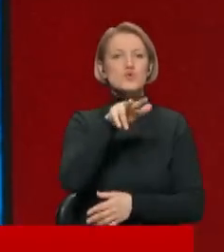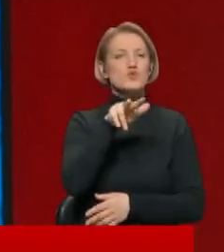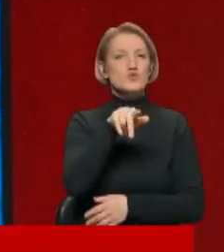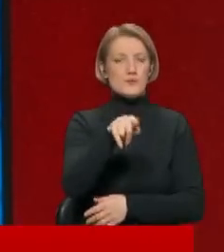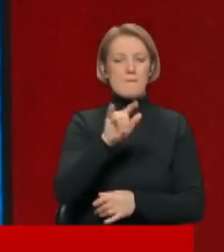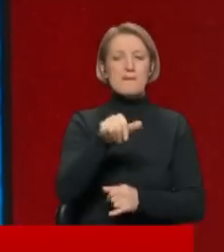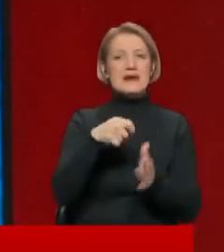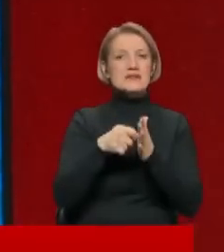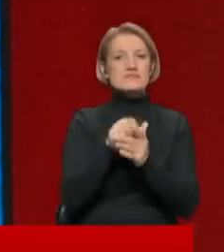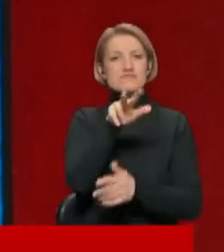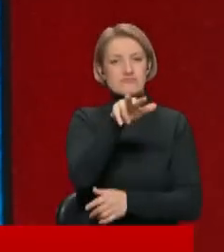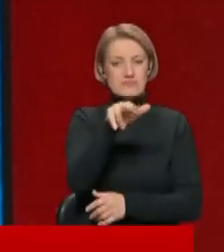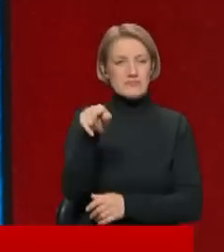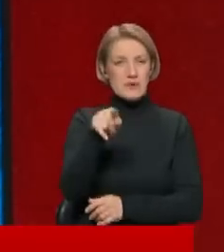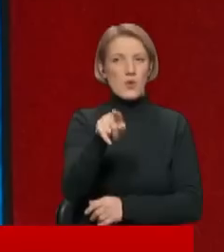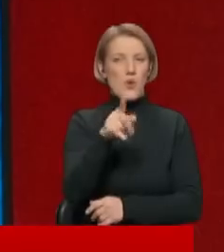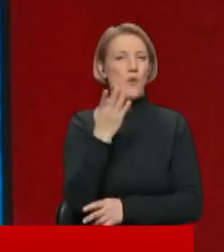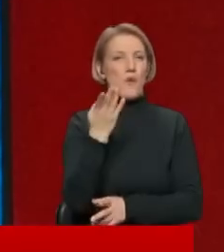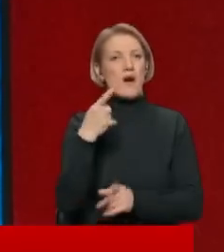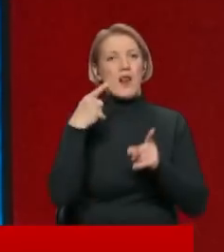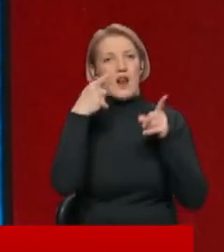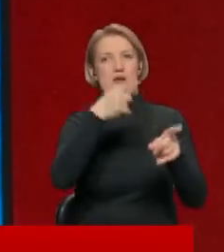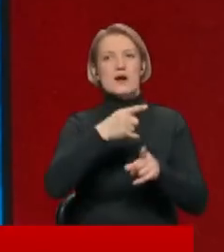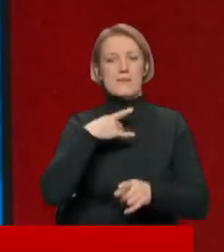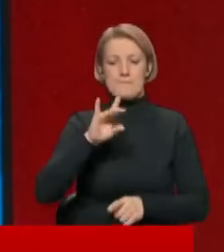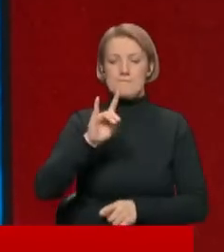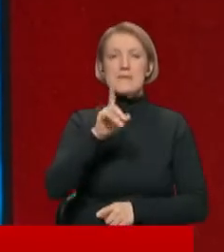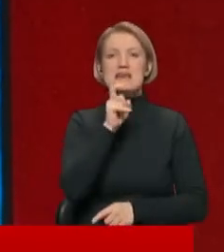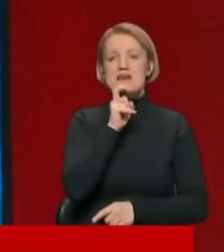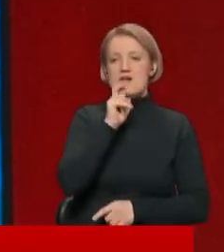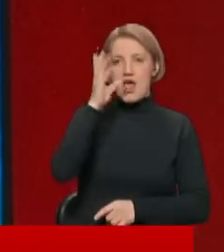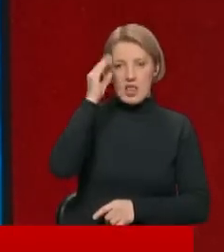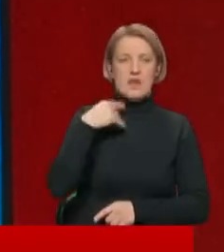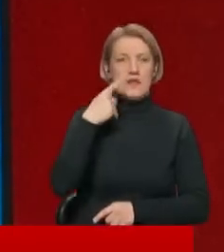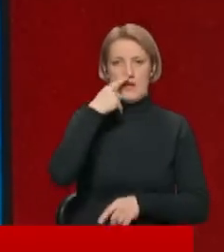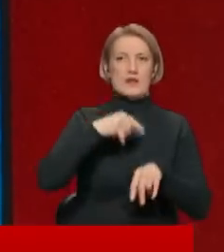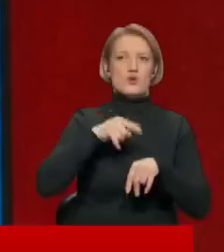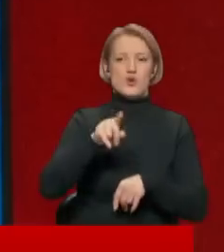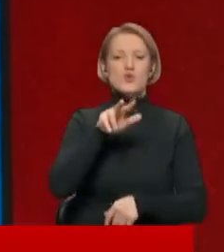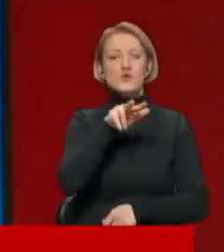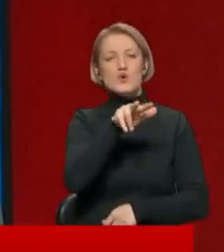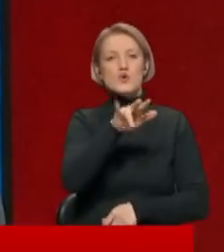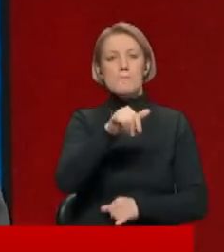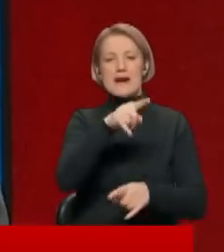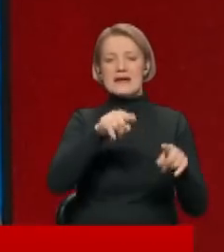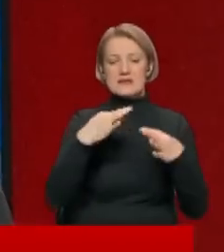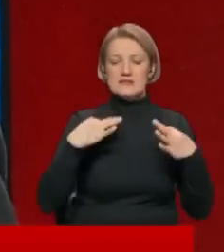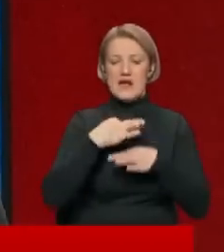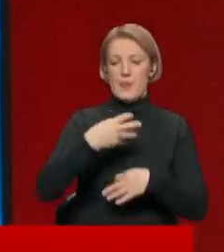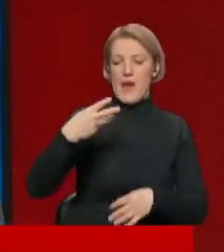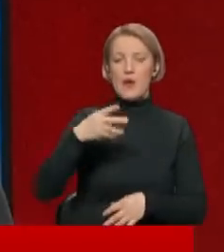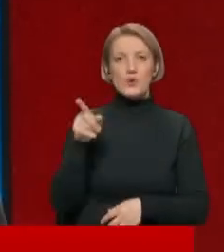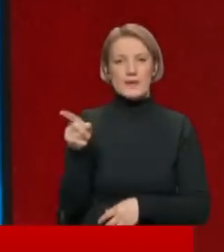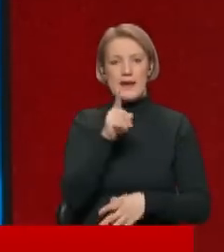dedi husumet oraları yönlendirdi ki ben MHP'nin yanlış anladığı kanaatindeyim bu üç harfli marketlerle sayın Erdoğan'ın